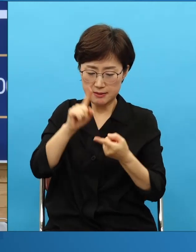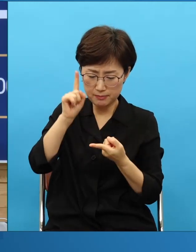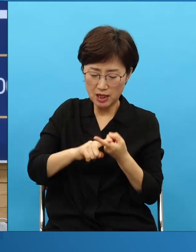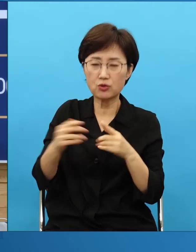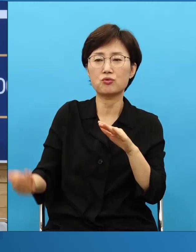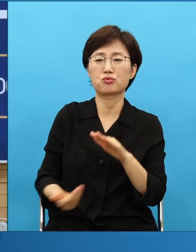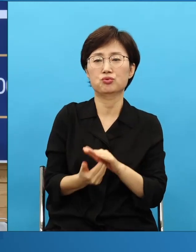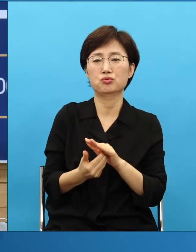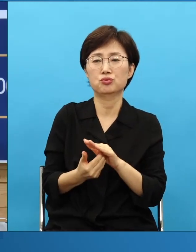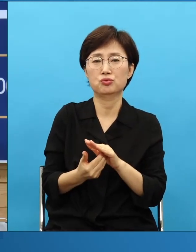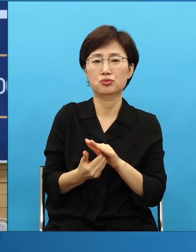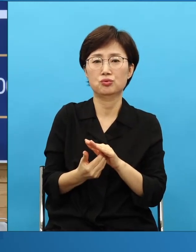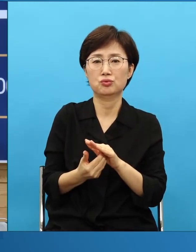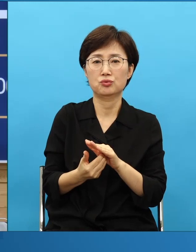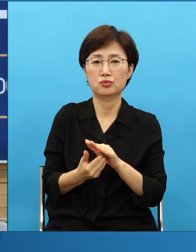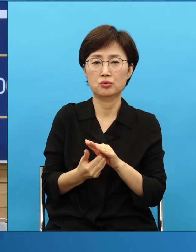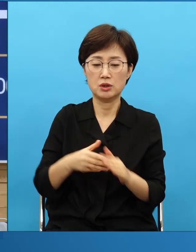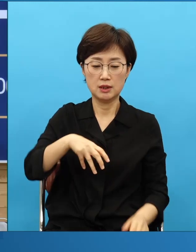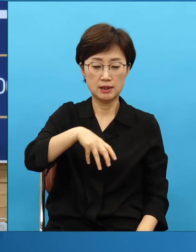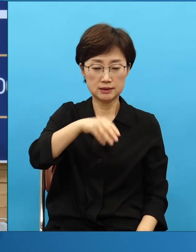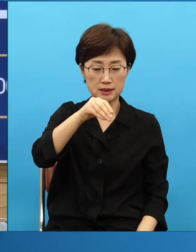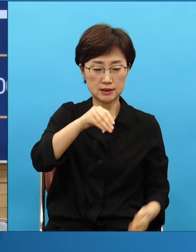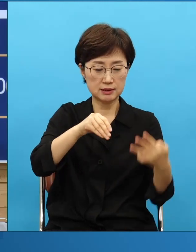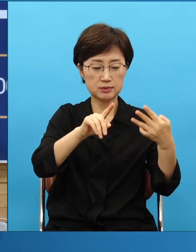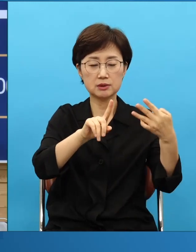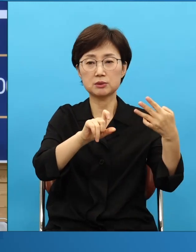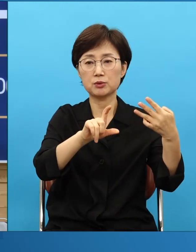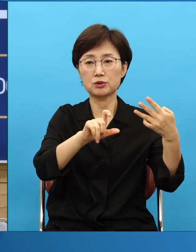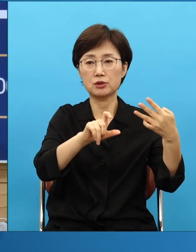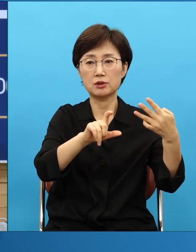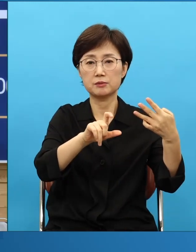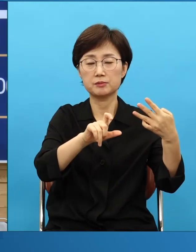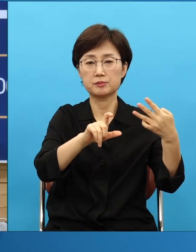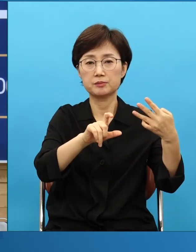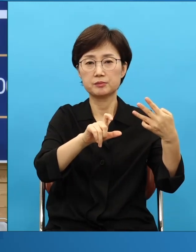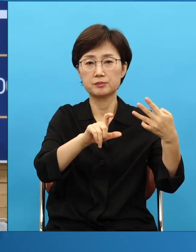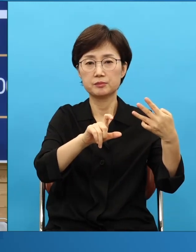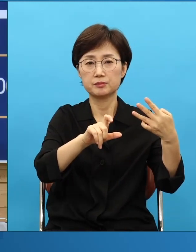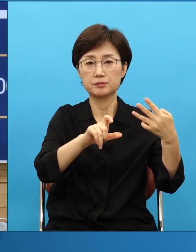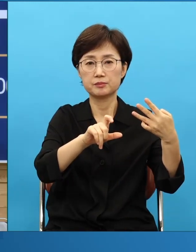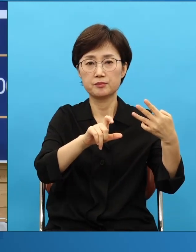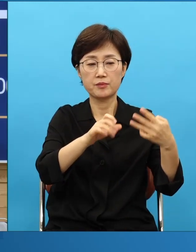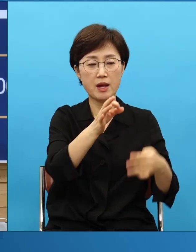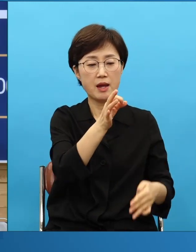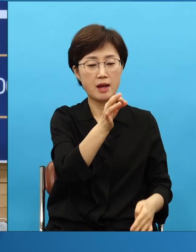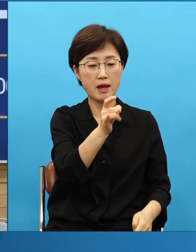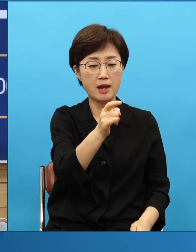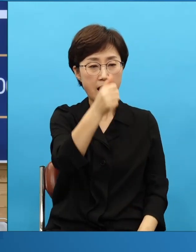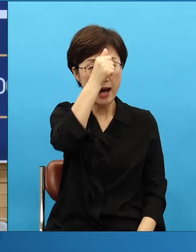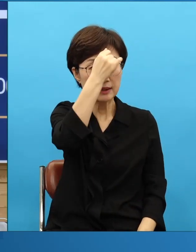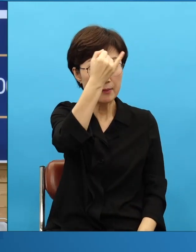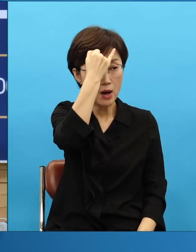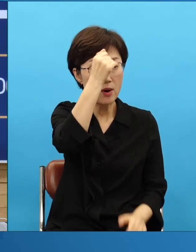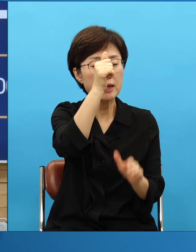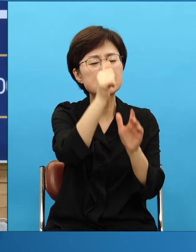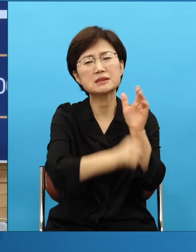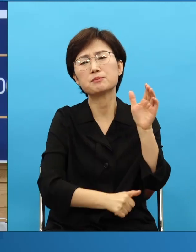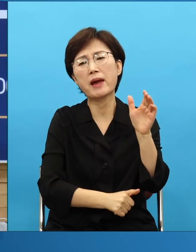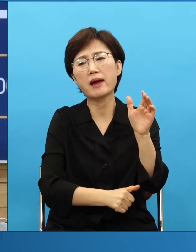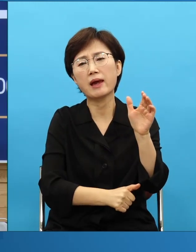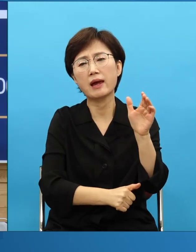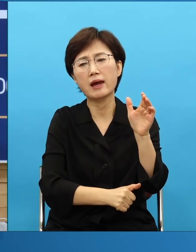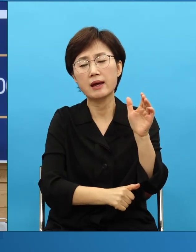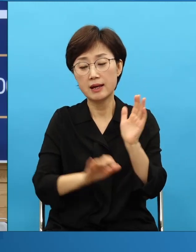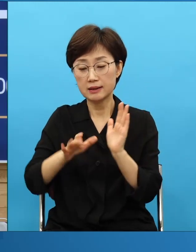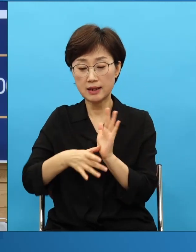뭐죠? What is that? 창세기 3장 15절. It is Genesis chapter 3:15. 에덴 농사를 실패했을 때 여자의